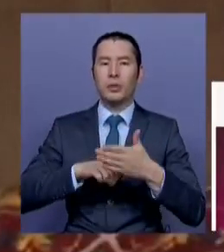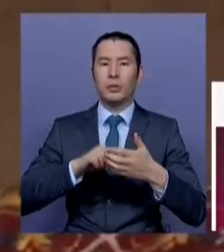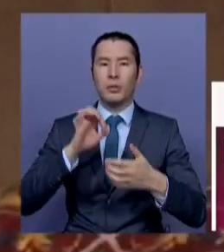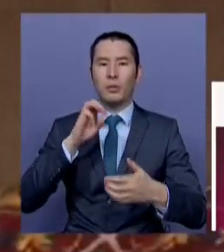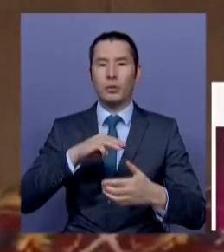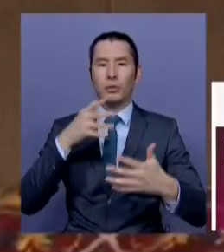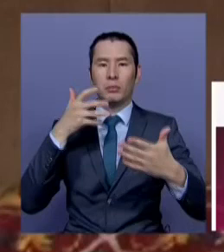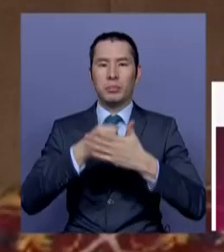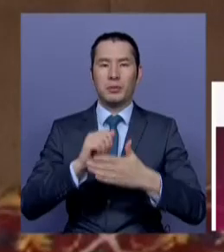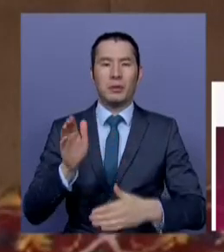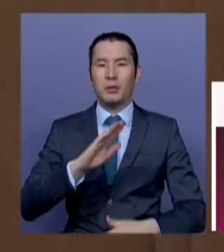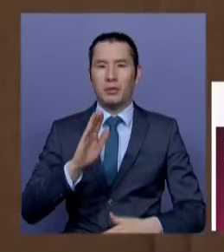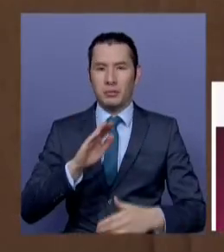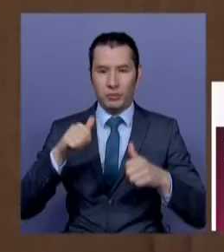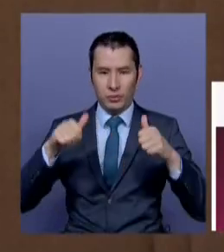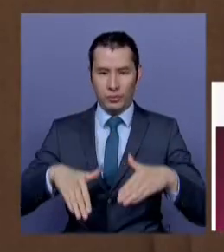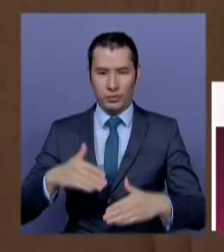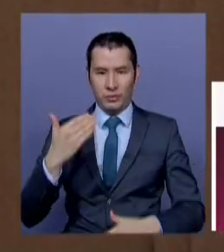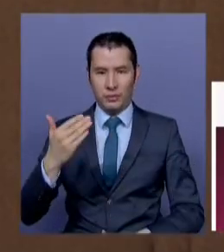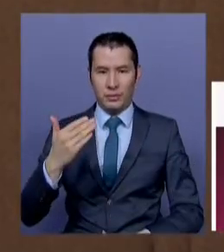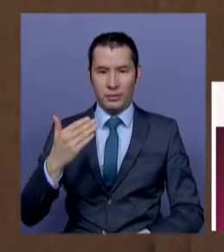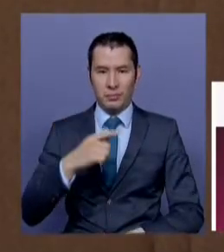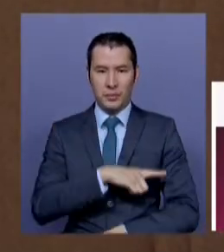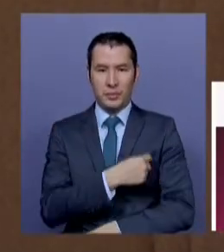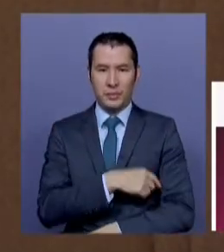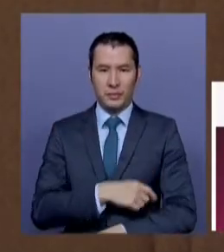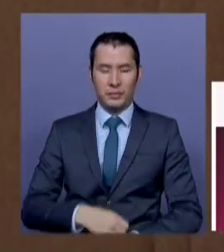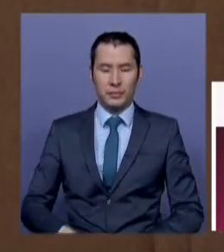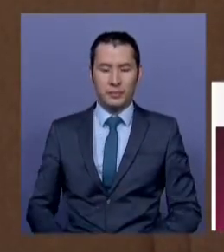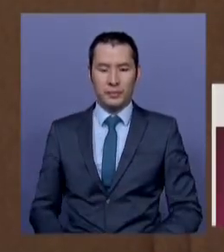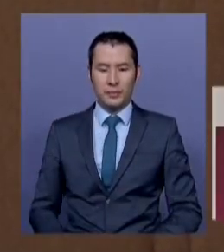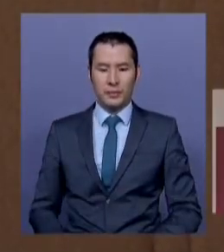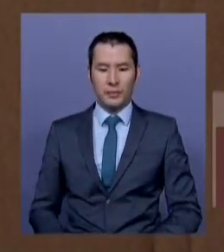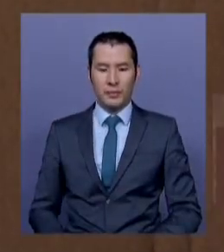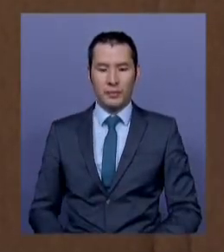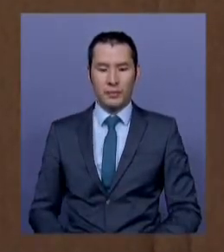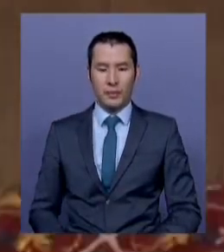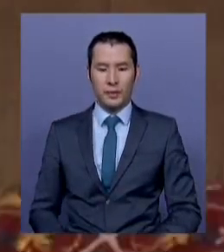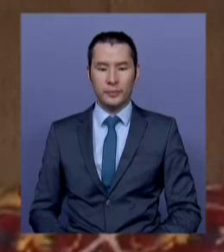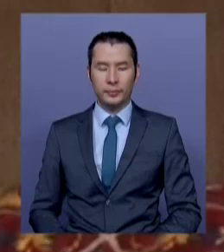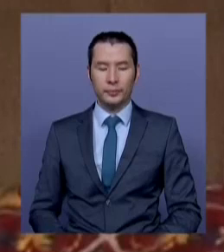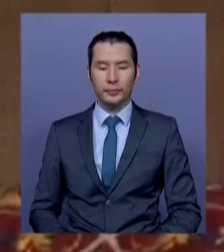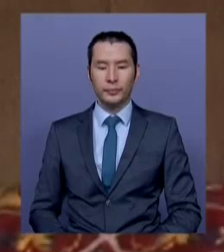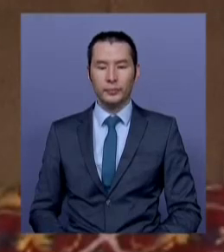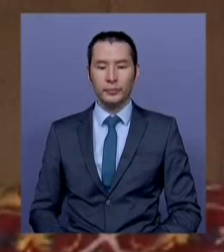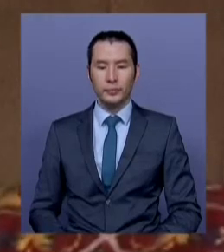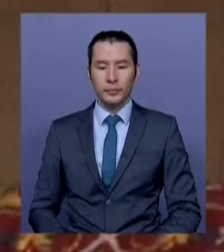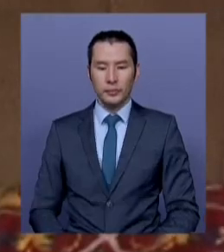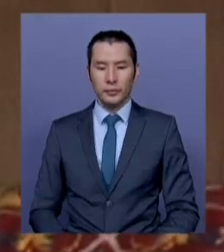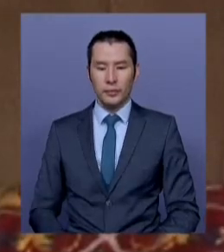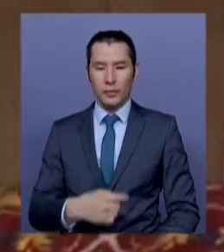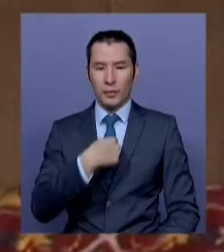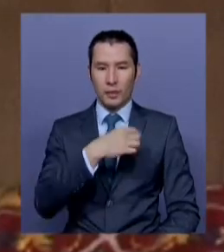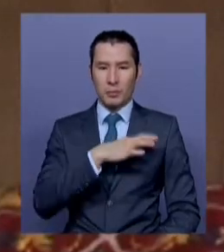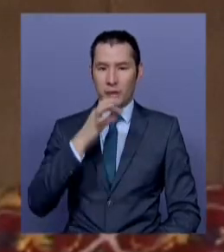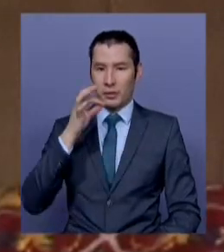алдым. Бала алмадым ол ударды. Оны экспертизаға барған кезде де мен сол детский врачтарды да көрдім сол жерде ше. Мен айттым